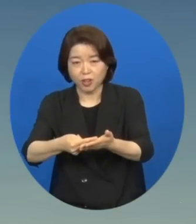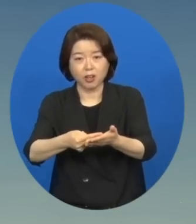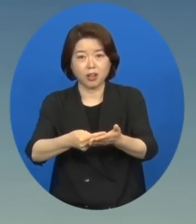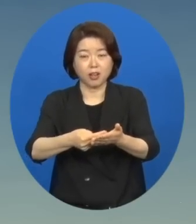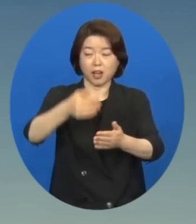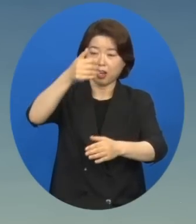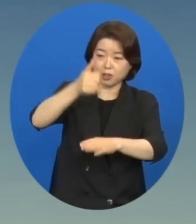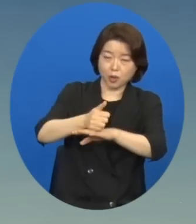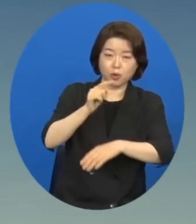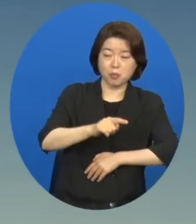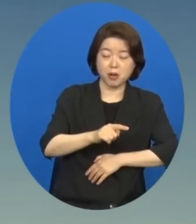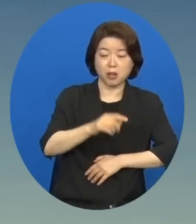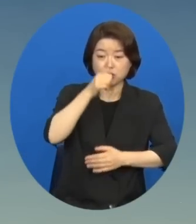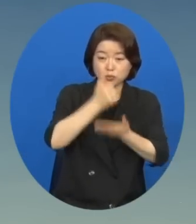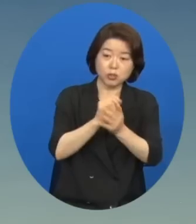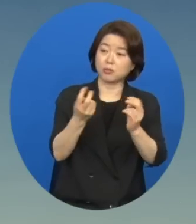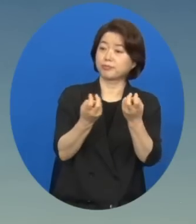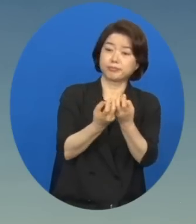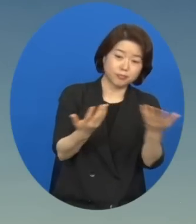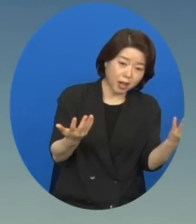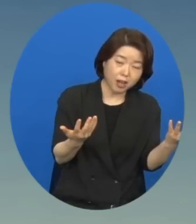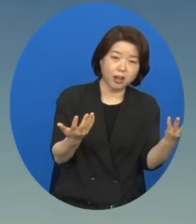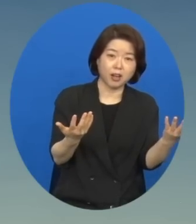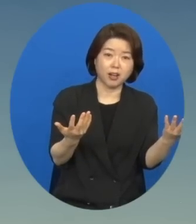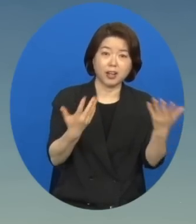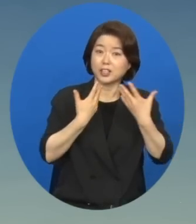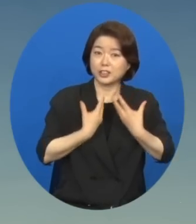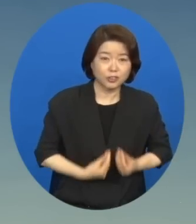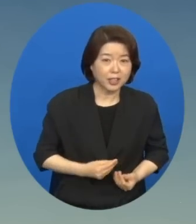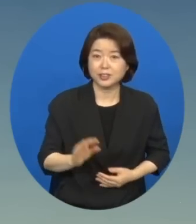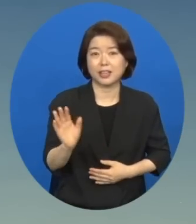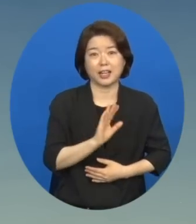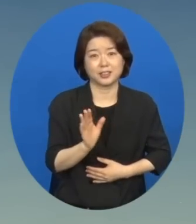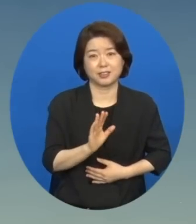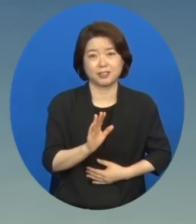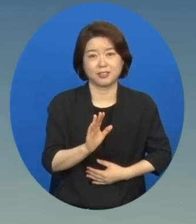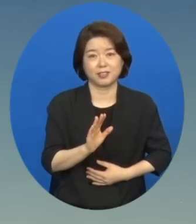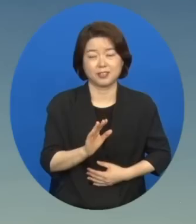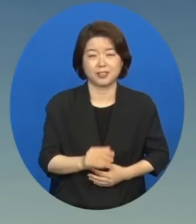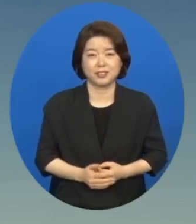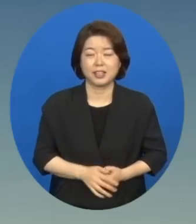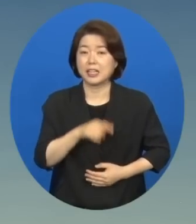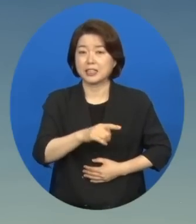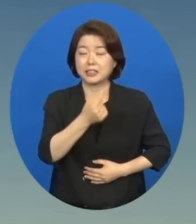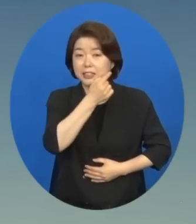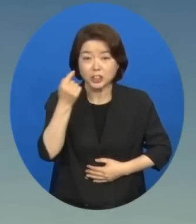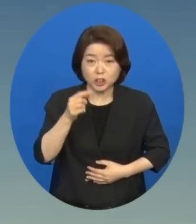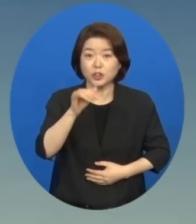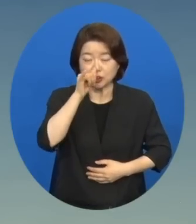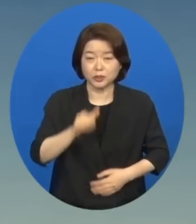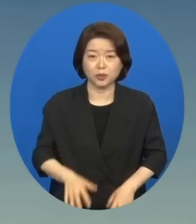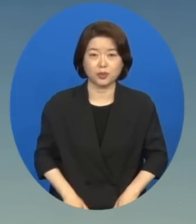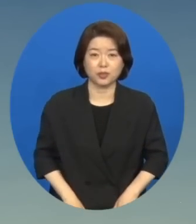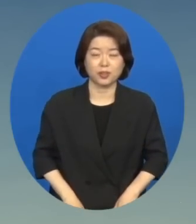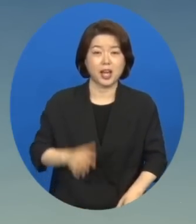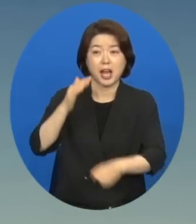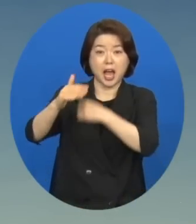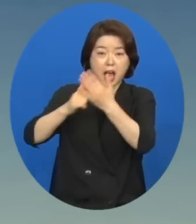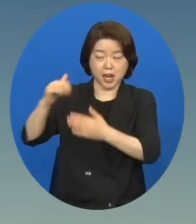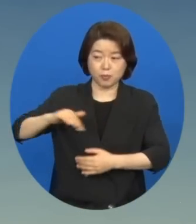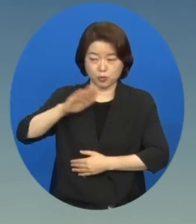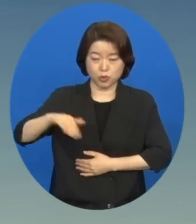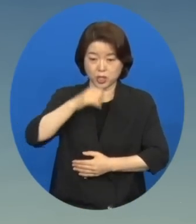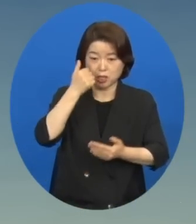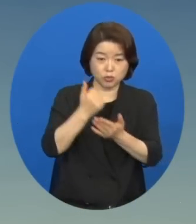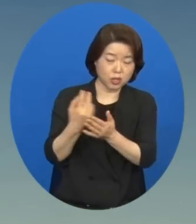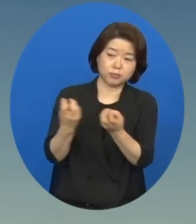결론이 죄는 어쩔 수 없는 건가 봐. 그게 아니라는 겁니다. 그 증거가 있어요. 하나님이 우리가 죄 짓는